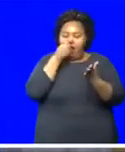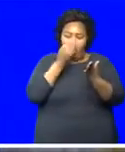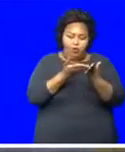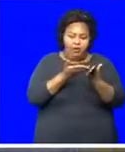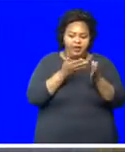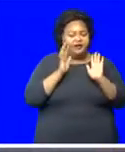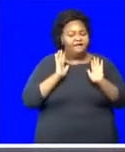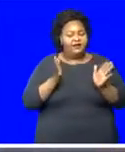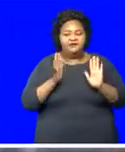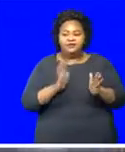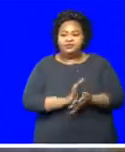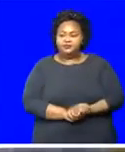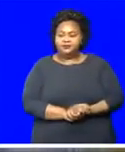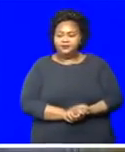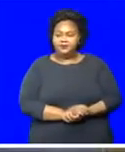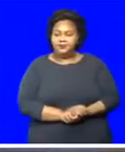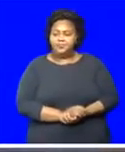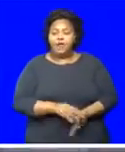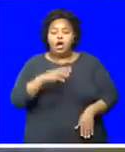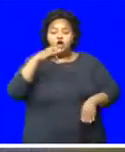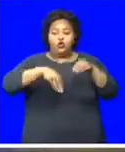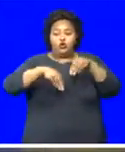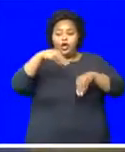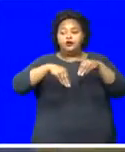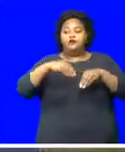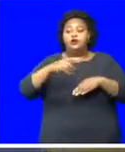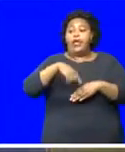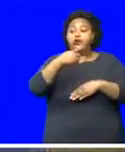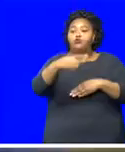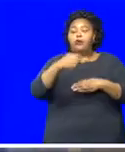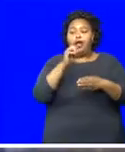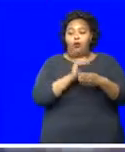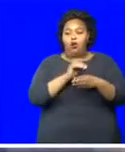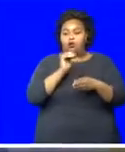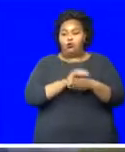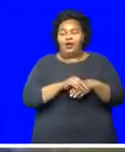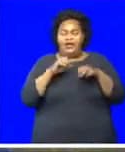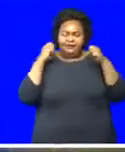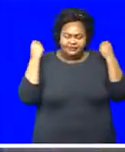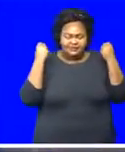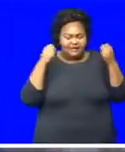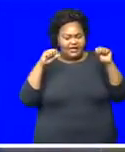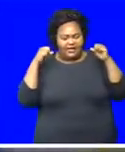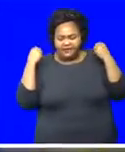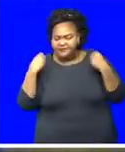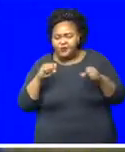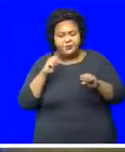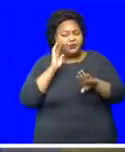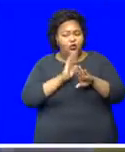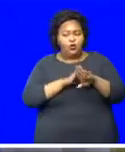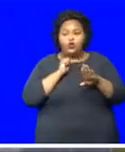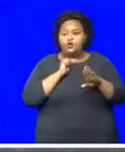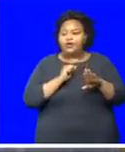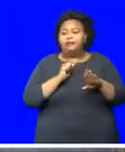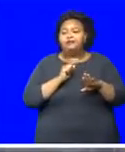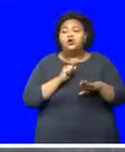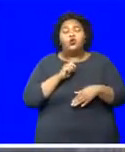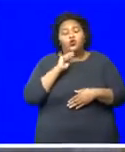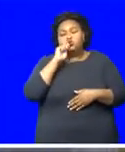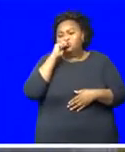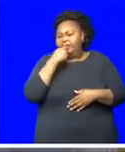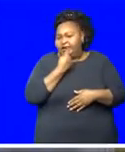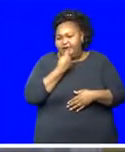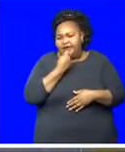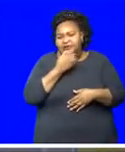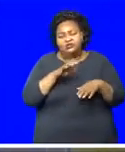kuthulile, akunamsindo, akunakuphocwa, kusimbe silaba sebasicala ke laba sebafuna kuthule nje ngosami konke kuhamba kahle,